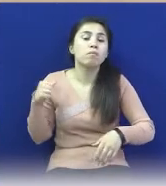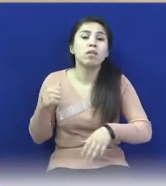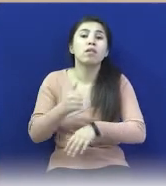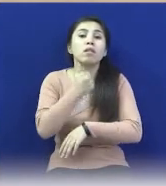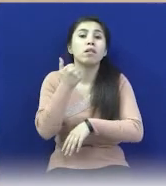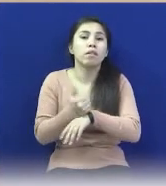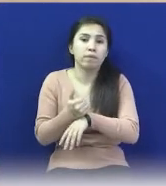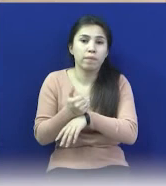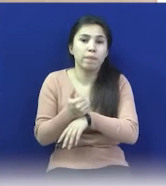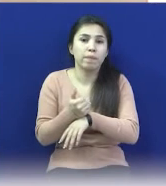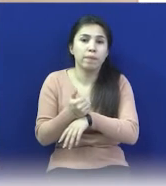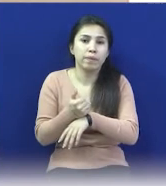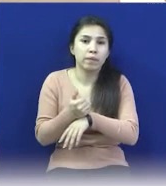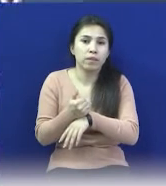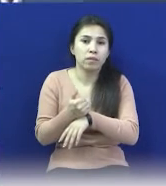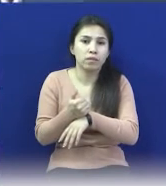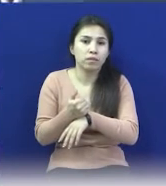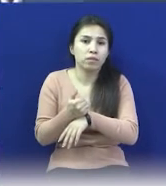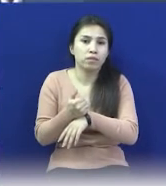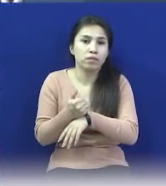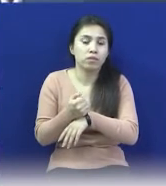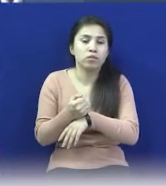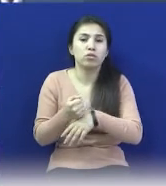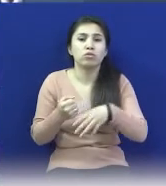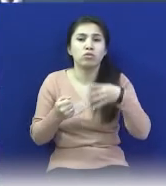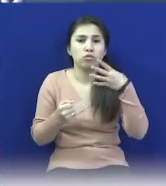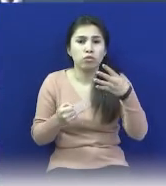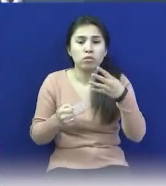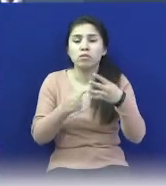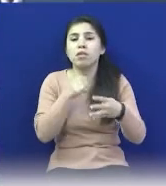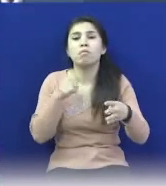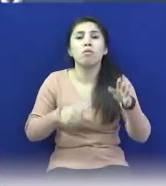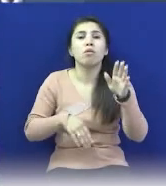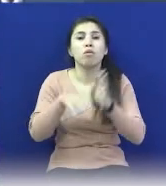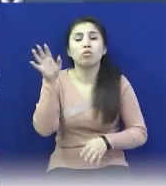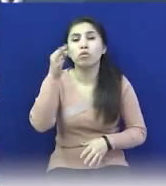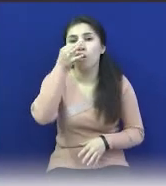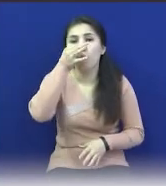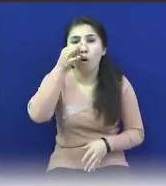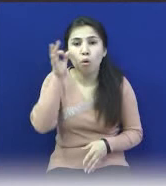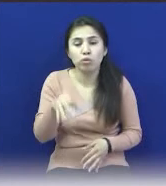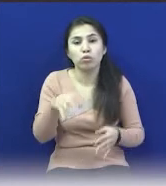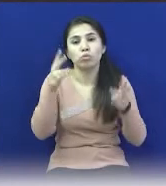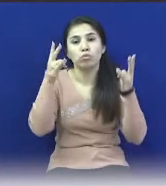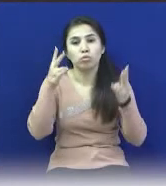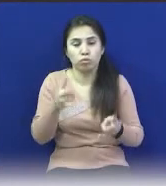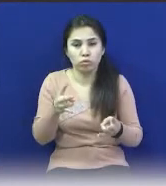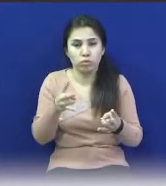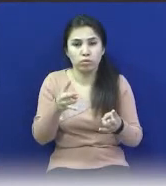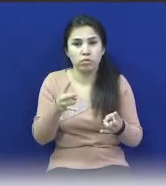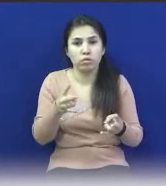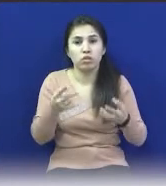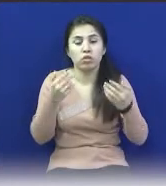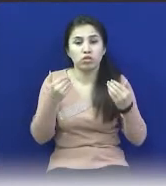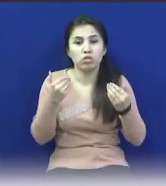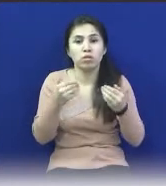«Антикор Лайф» является обеспечение максимальной близости и открытости власти к населению. Пользователи сети принимают участие в прямом